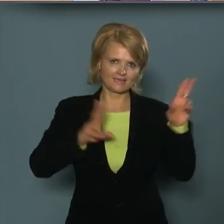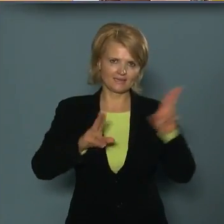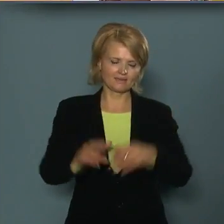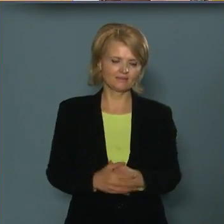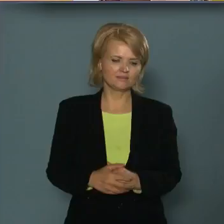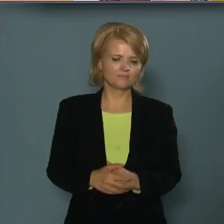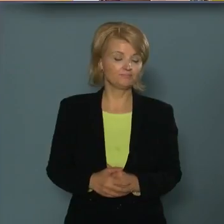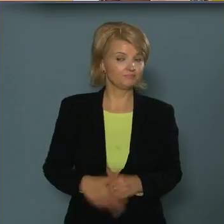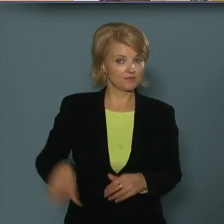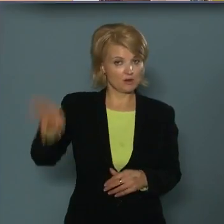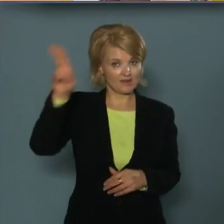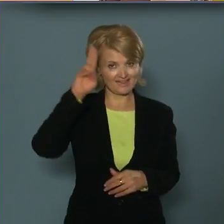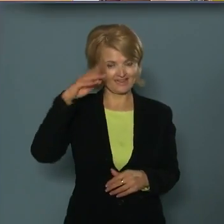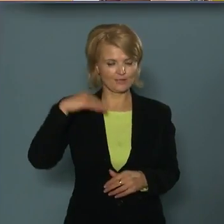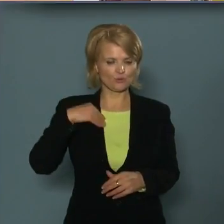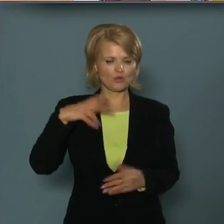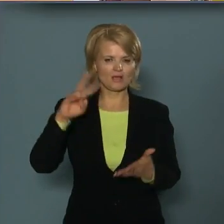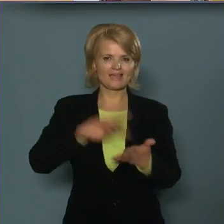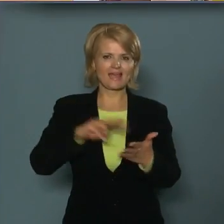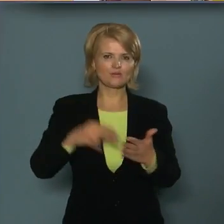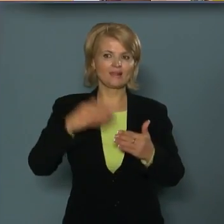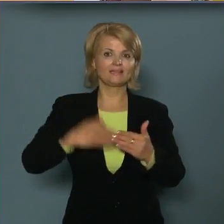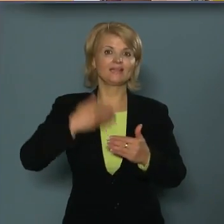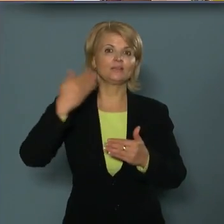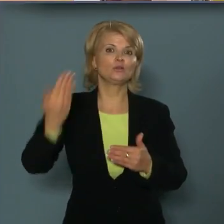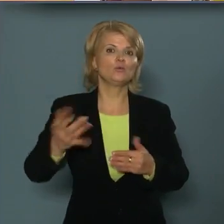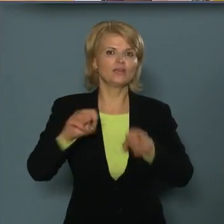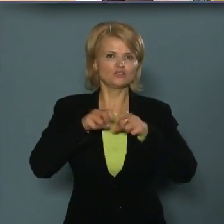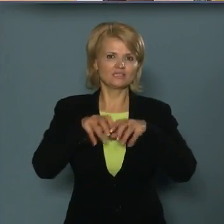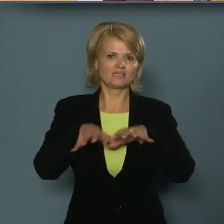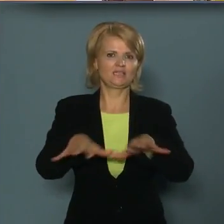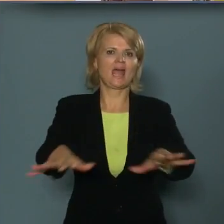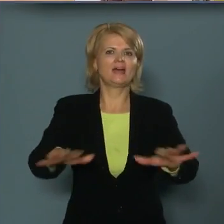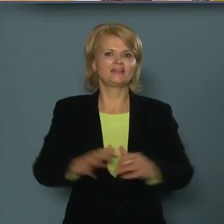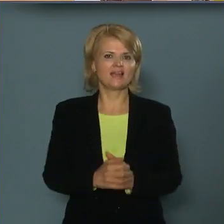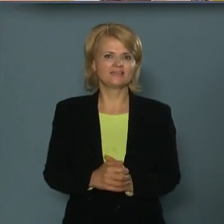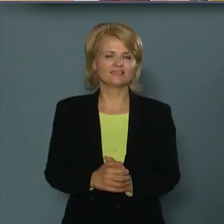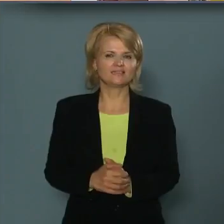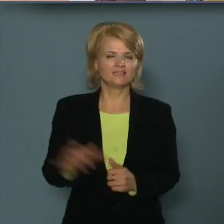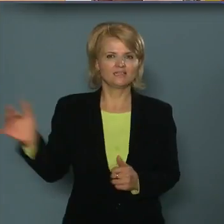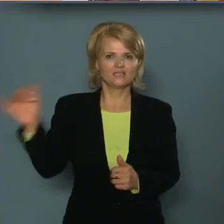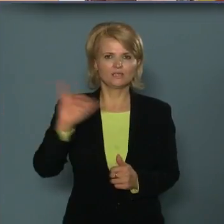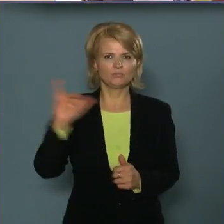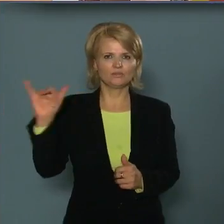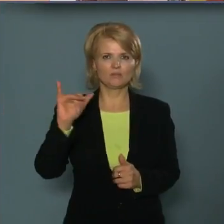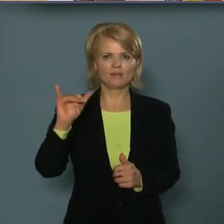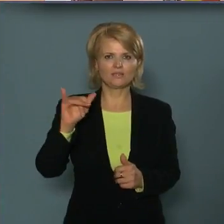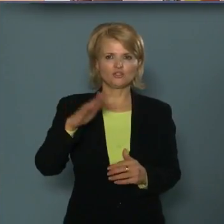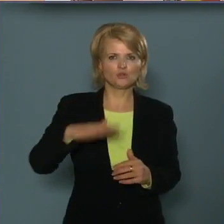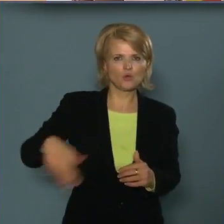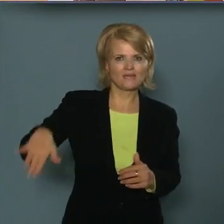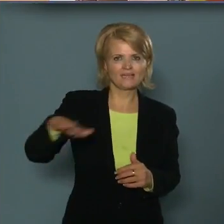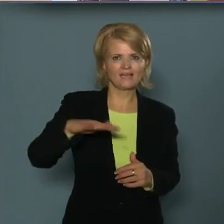A hírünk azért a kerületen túlra is elterjedt, hát a Budapest környékén,